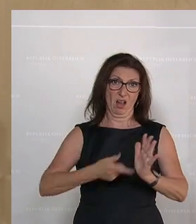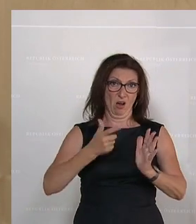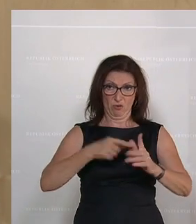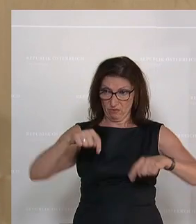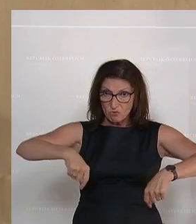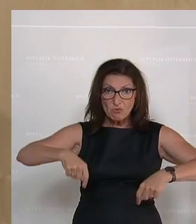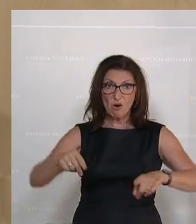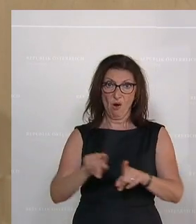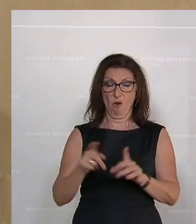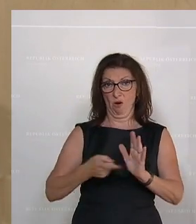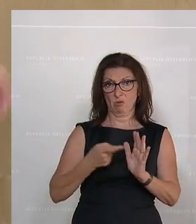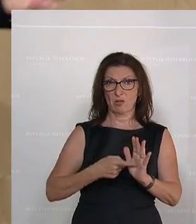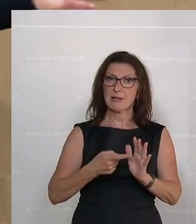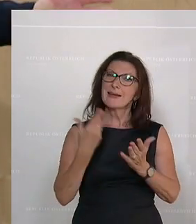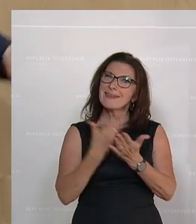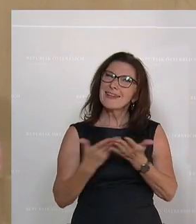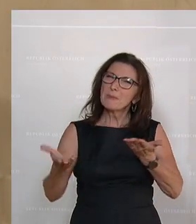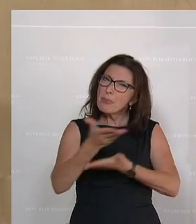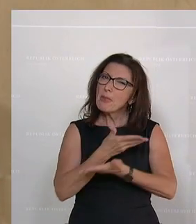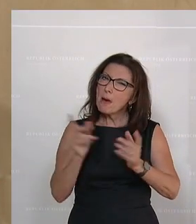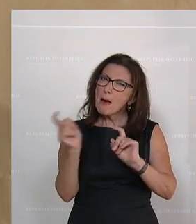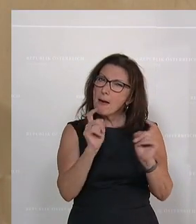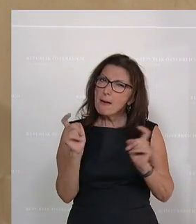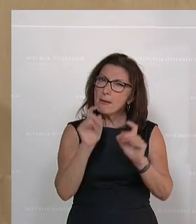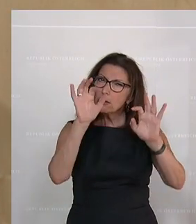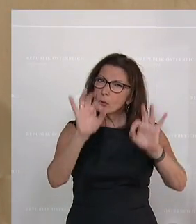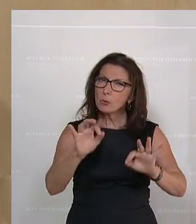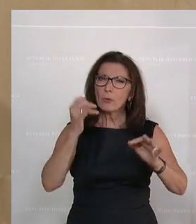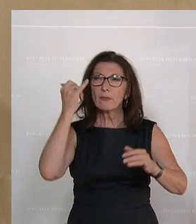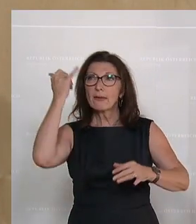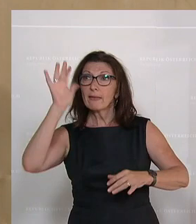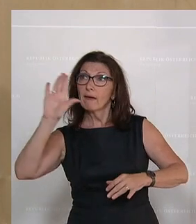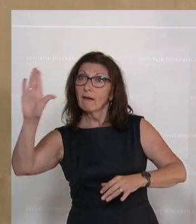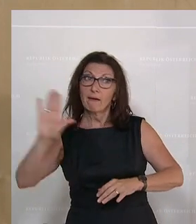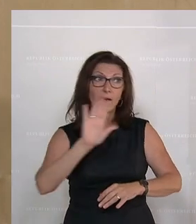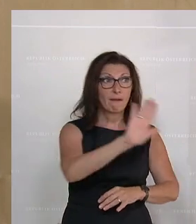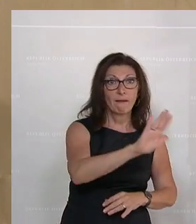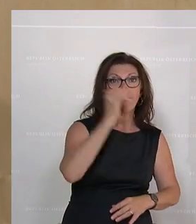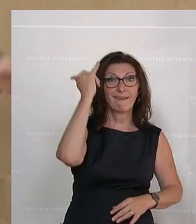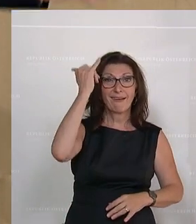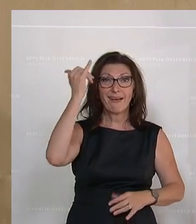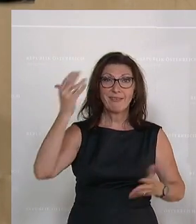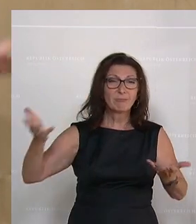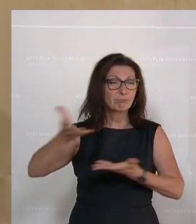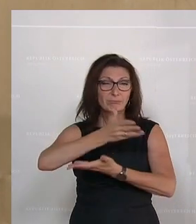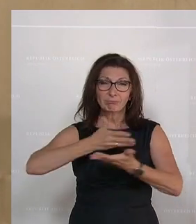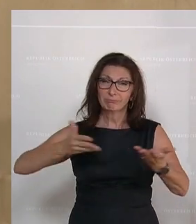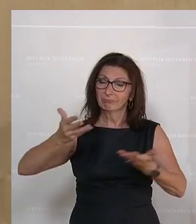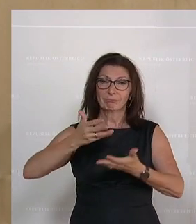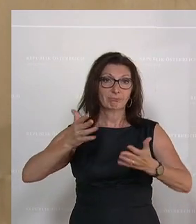debatte gut und die unterschiedlichen ideen werden heute mit leidenschaft vorgetragen und das hat der vize kanzler und auch der herr finanzminister